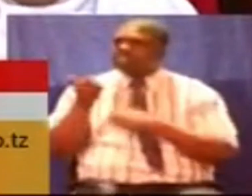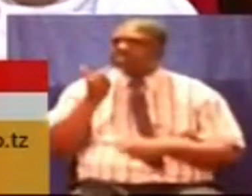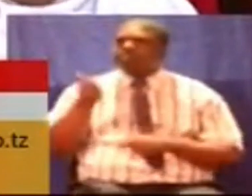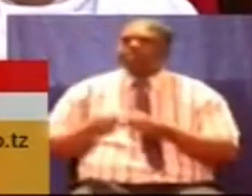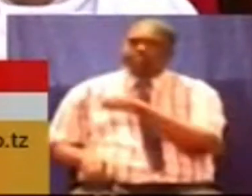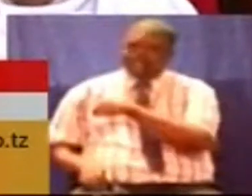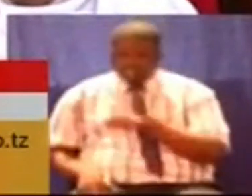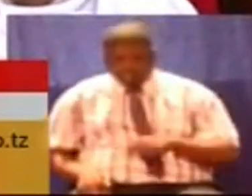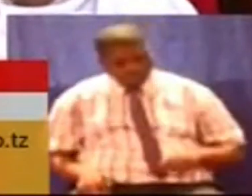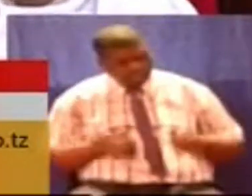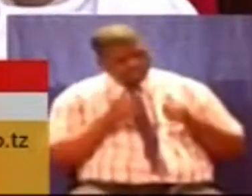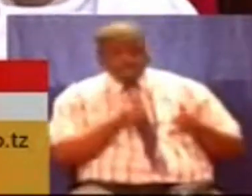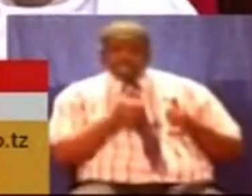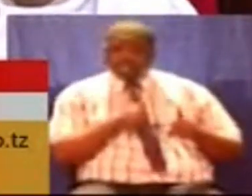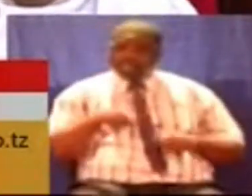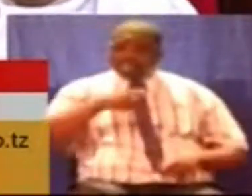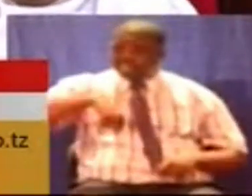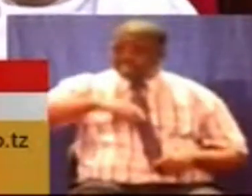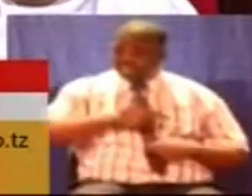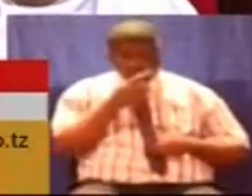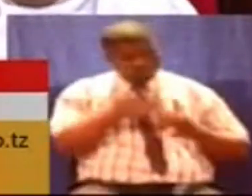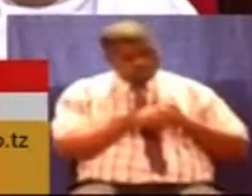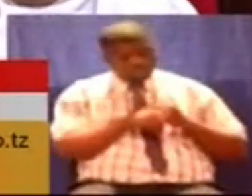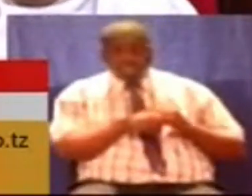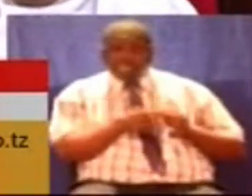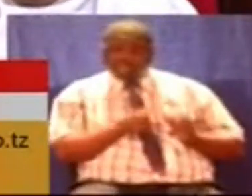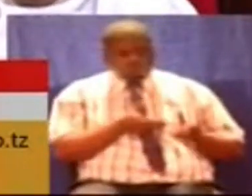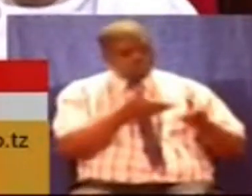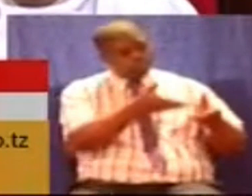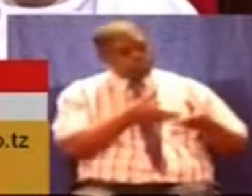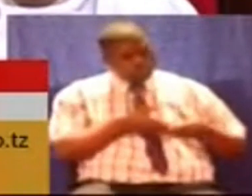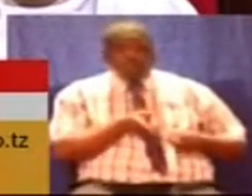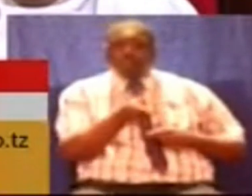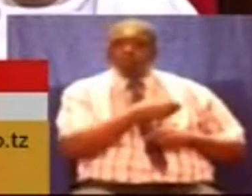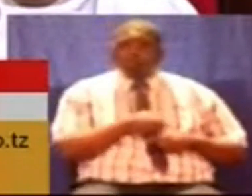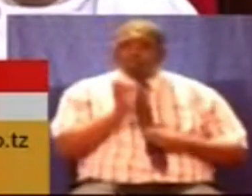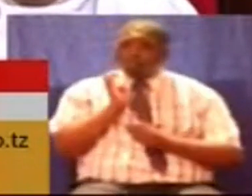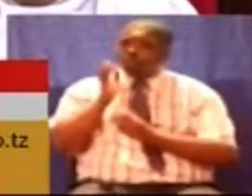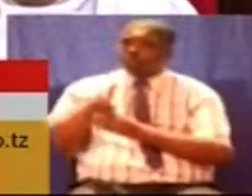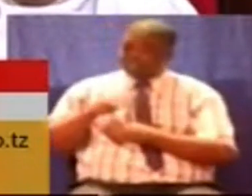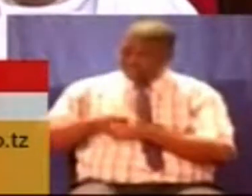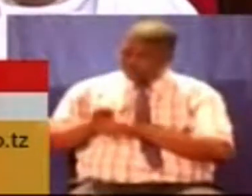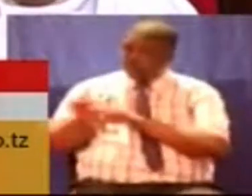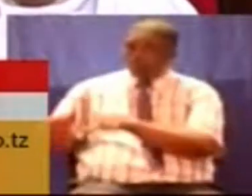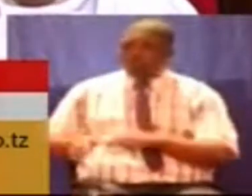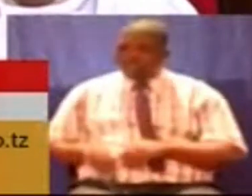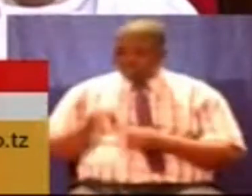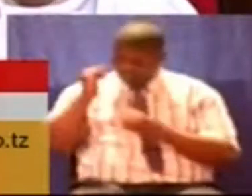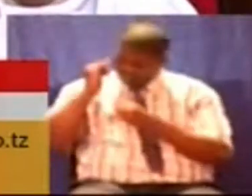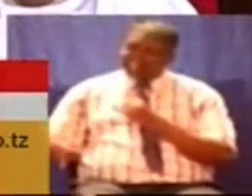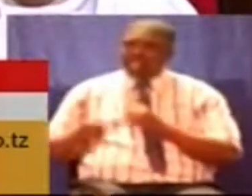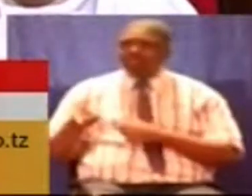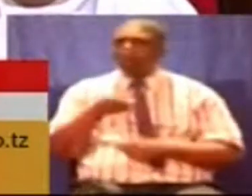na walitegemea sisi kwa kutuingiza katika mkenge tuchukue mkopo kwa ajili ya COVID-19, lakini tumekataa kuchukua